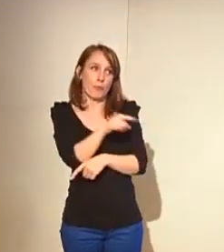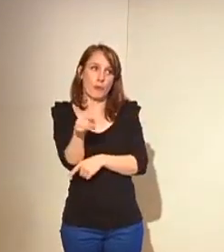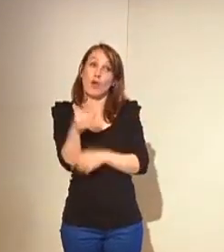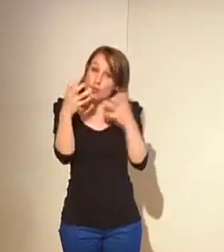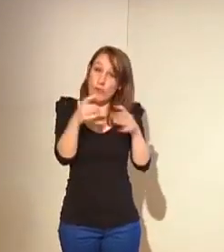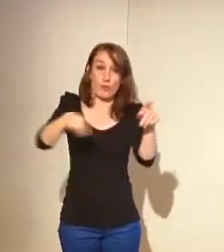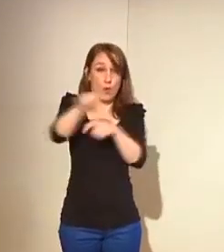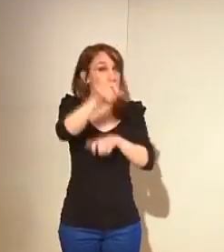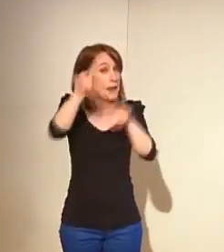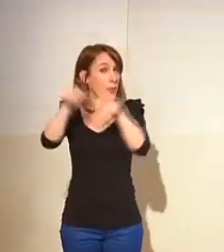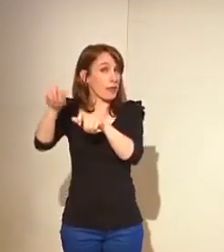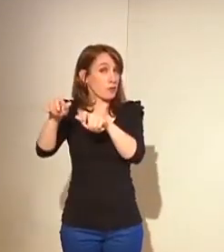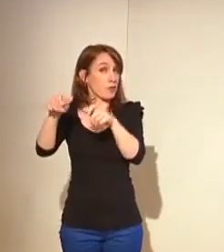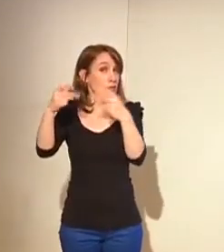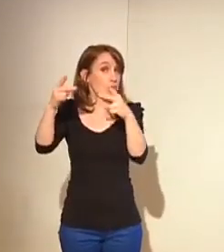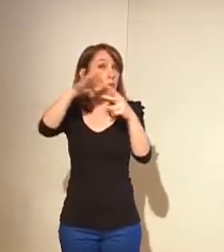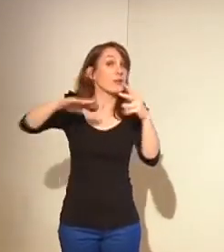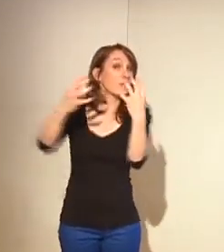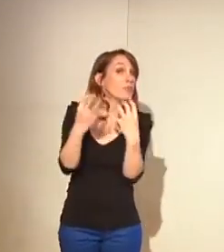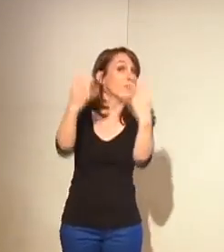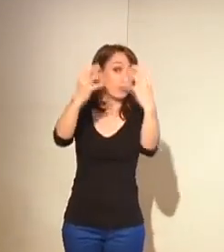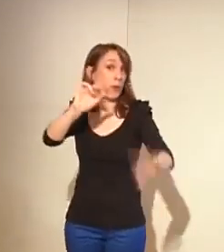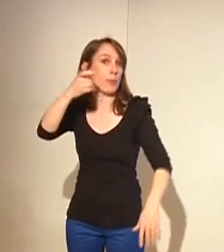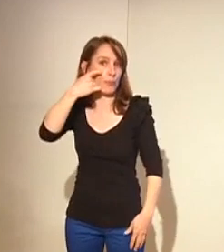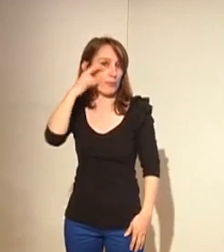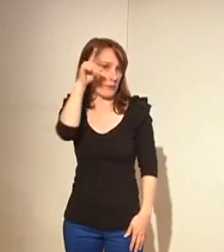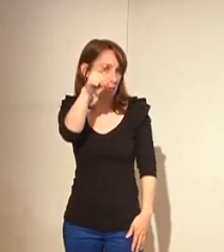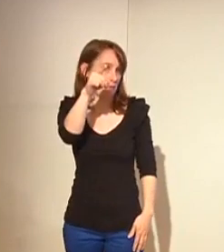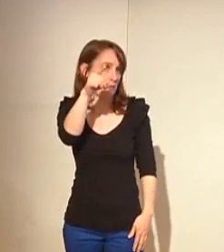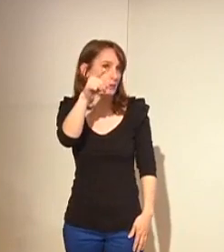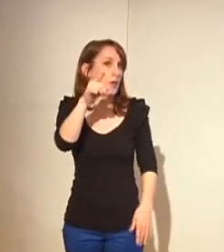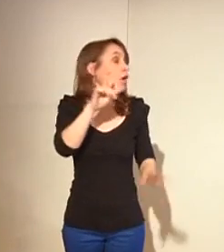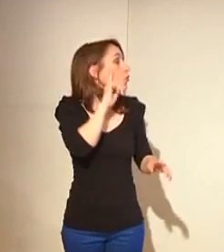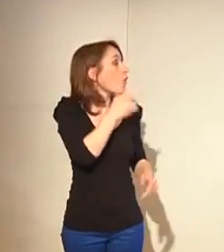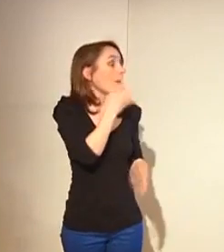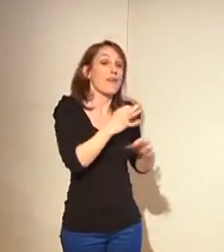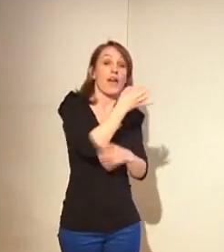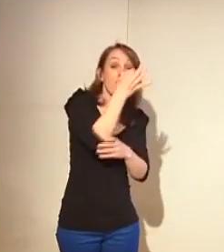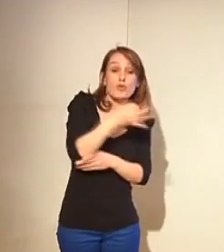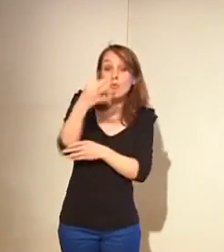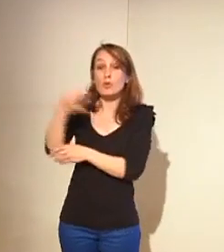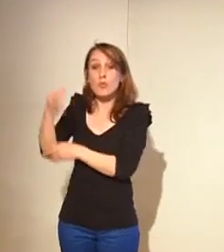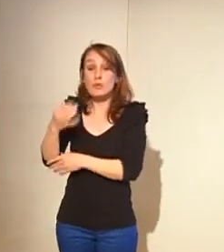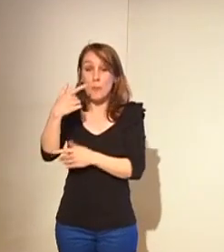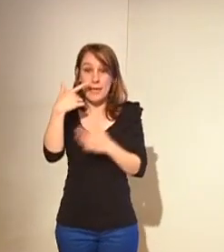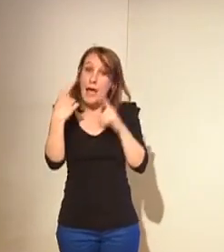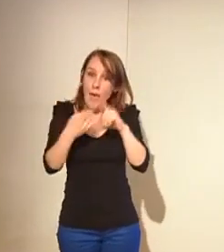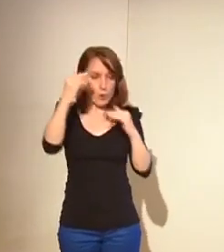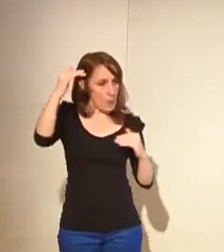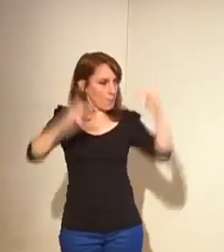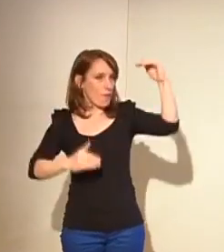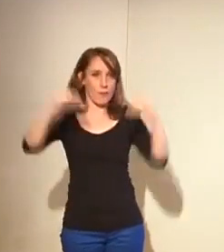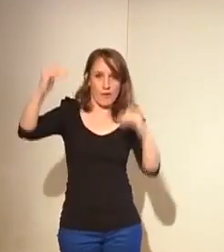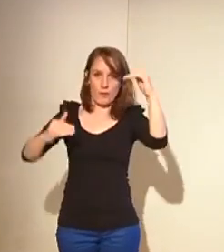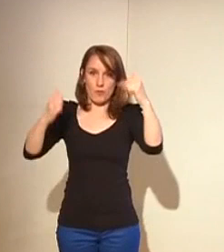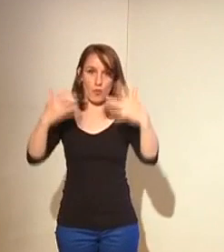et les ordres de grandeur parce que sur la délibération il y a des il y a des pourcentages il y a pas de voilà pas de som une bonne